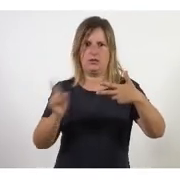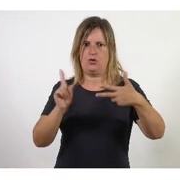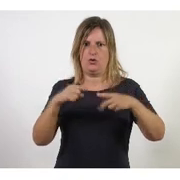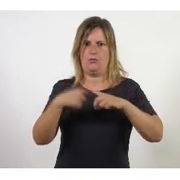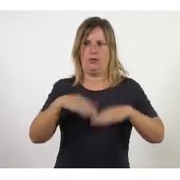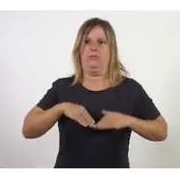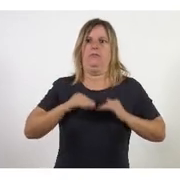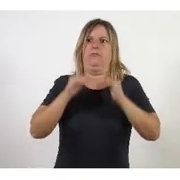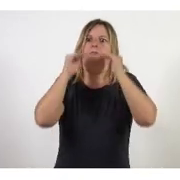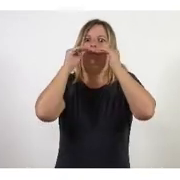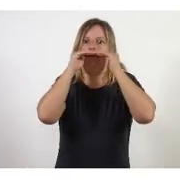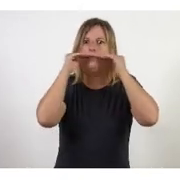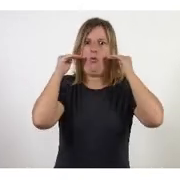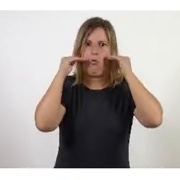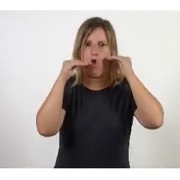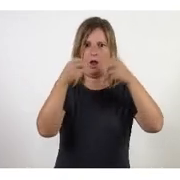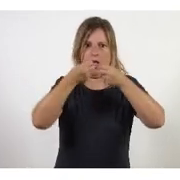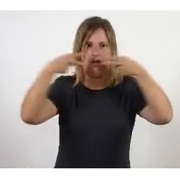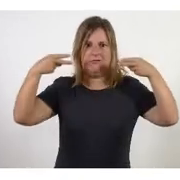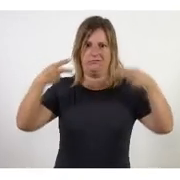li taparíem la boca, quasi. Vale?